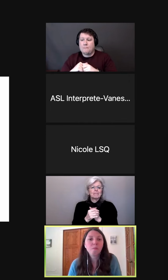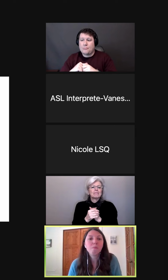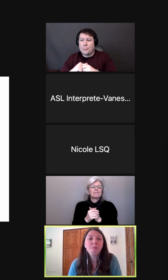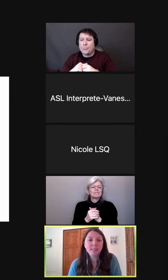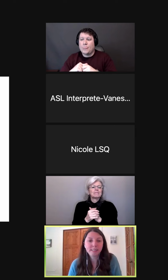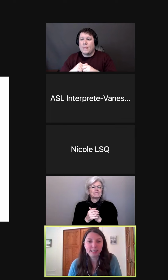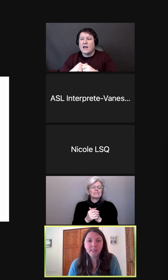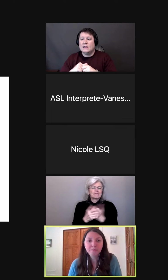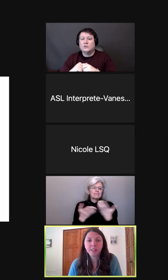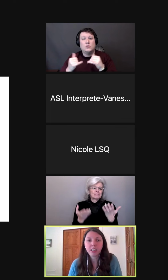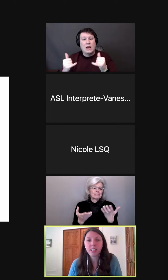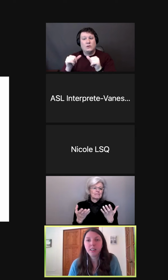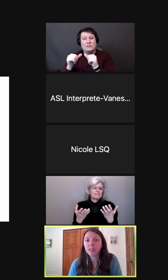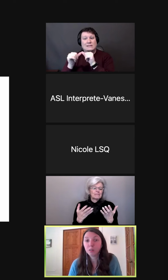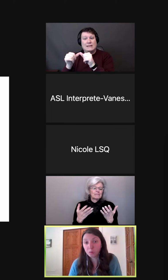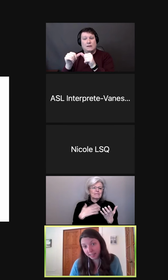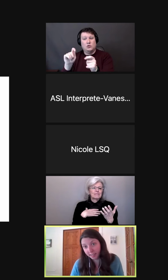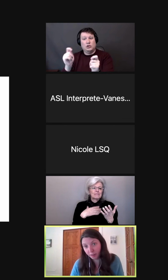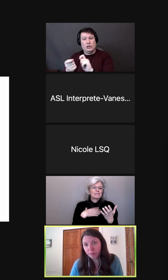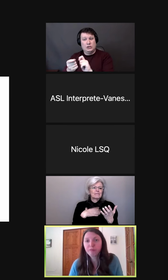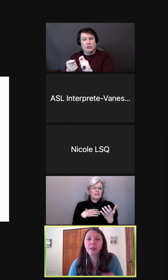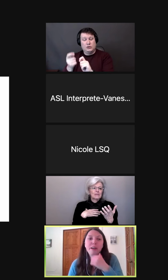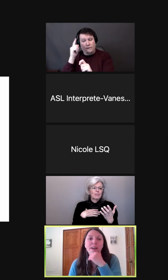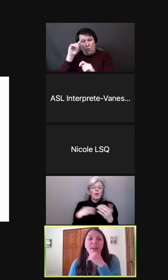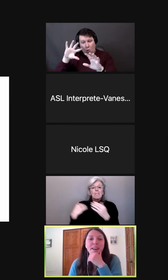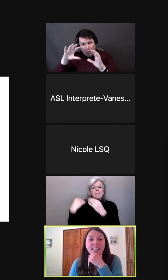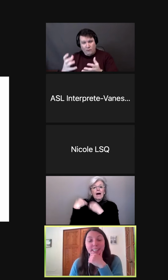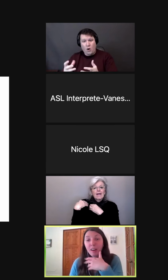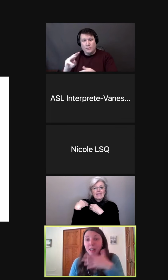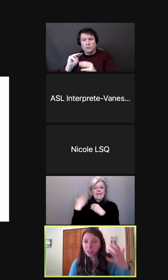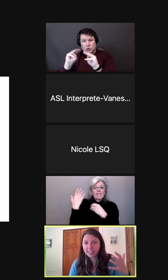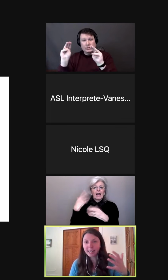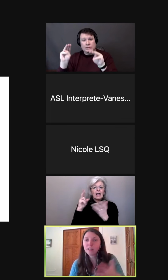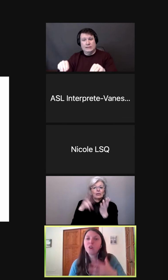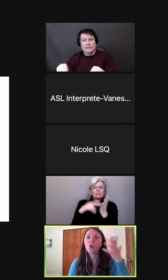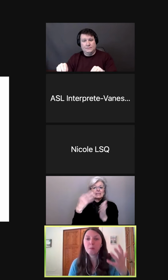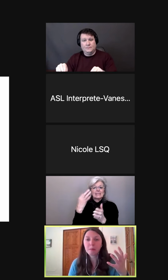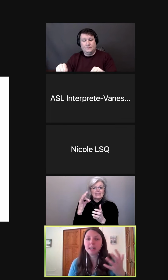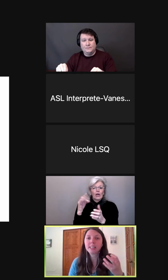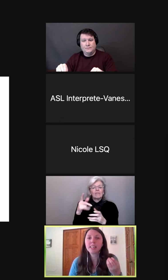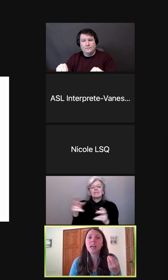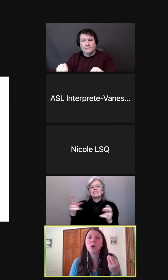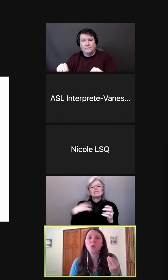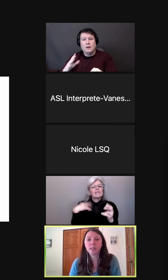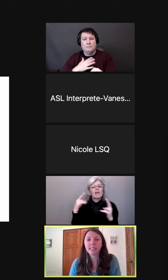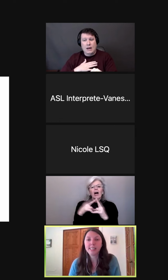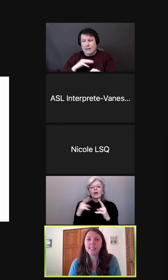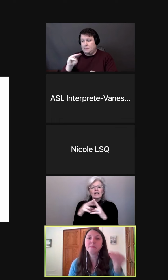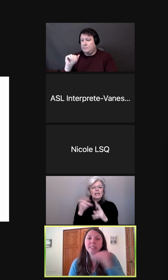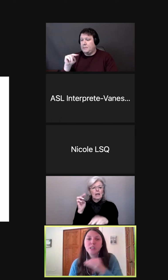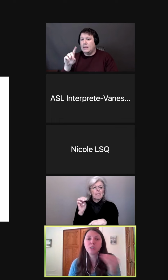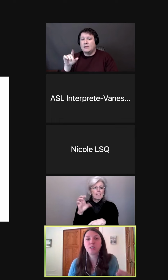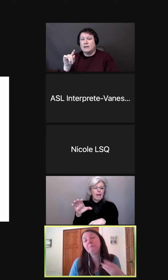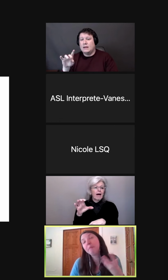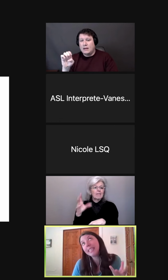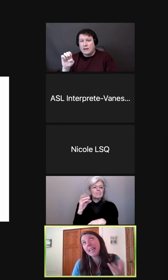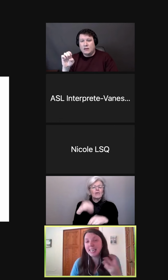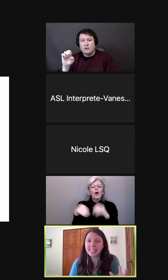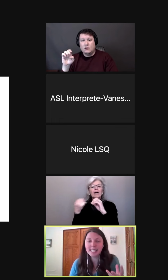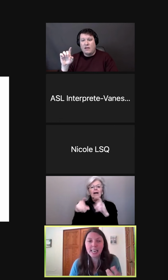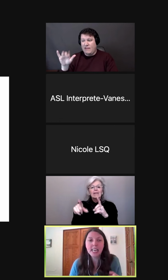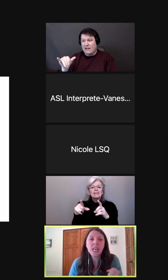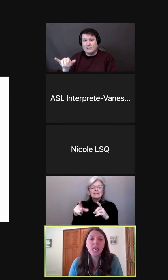Donc, mon mandat en 2019 était de faire connaître le MAC aux organismes qui se